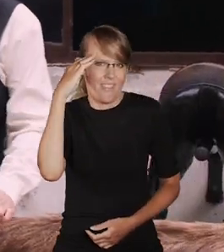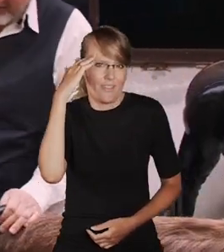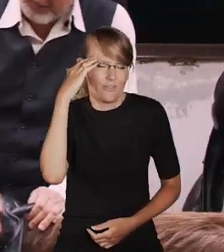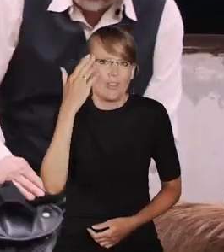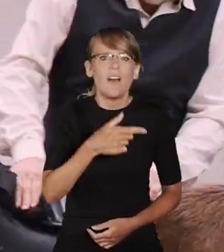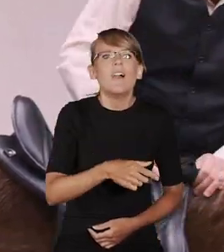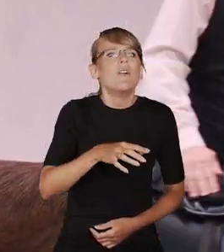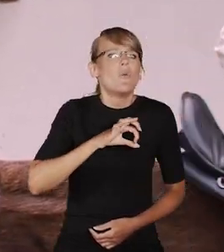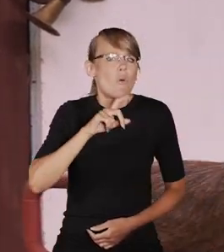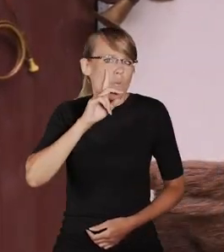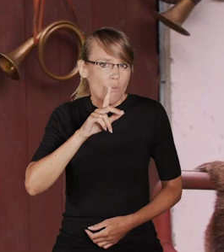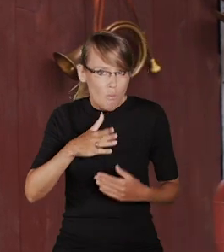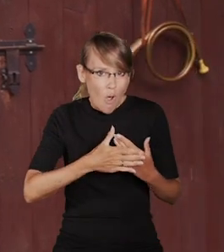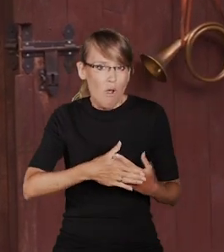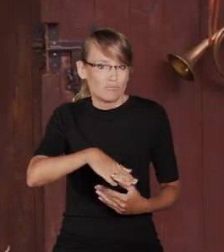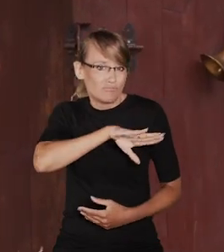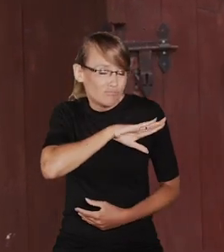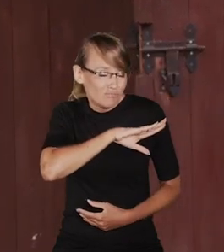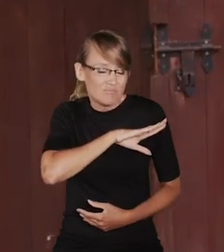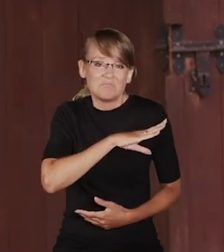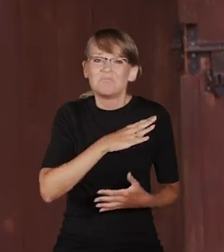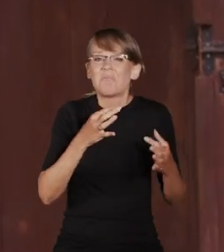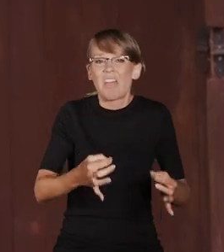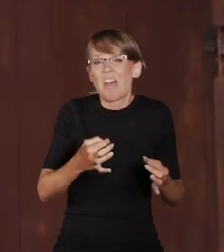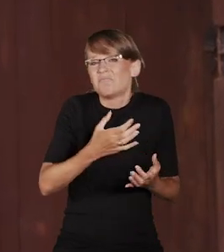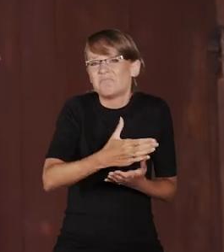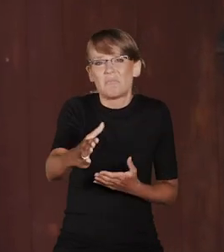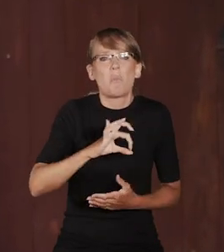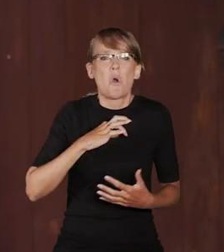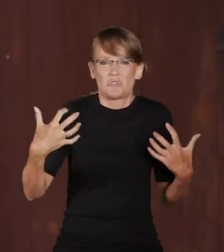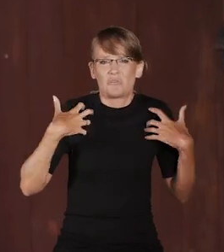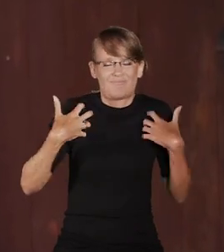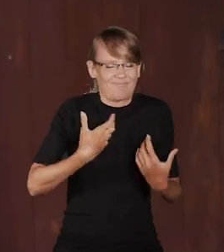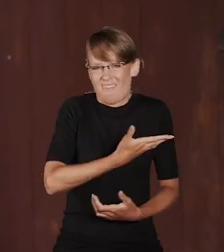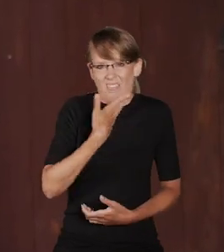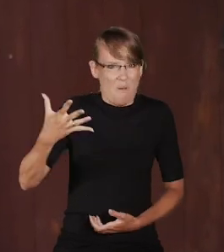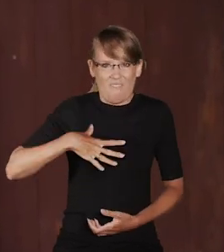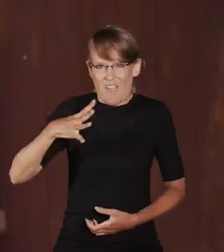późno. Proszę cię, Łuka, żebyś mi nigdy o takich rzeczach nie mówił.